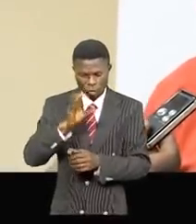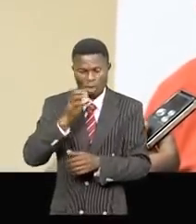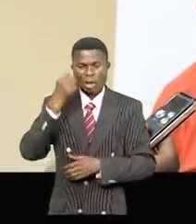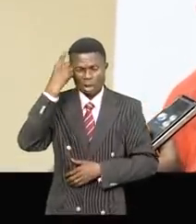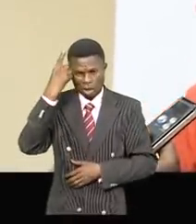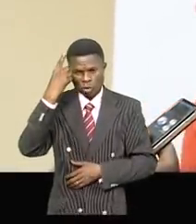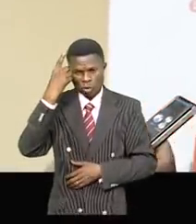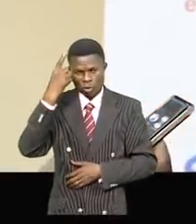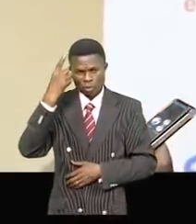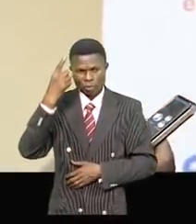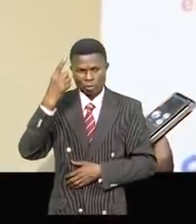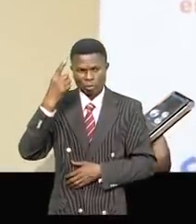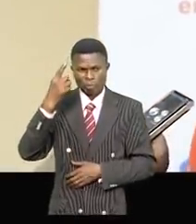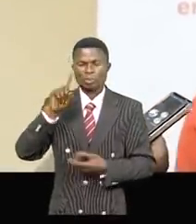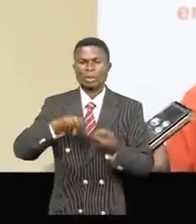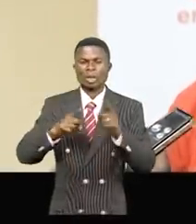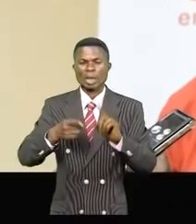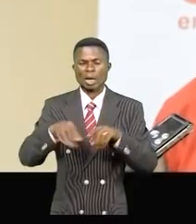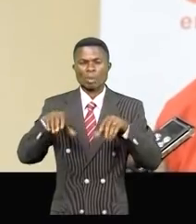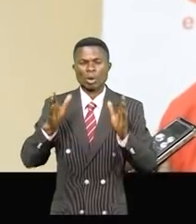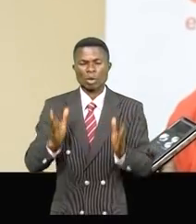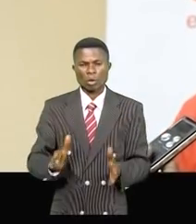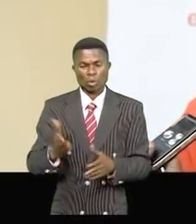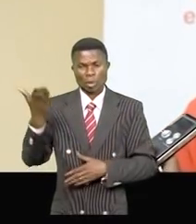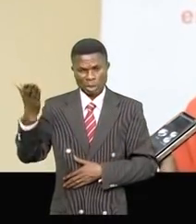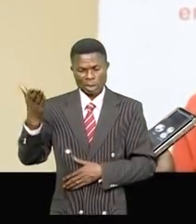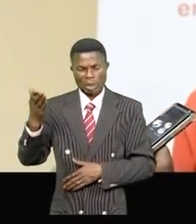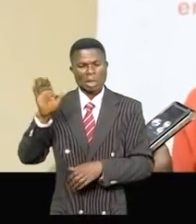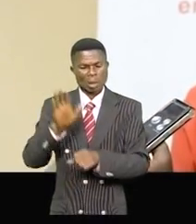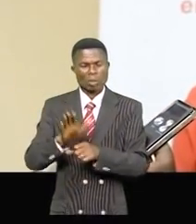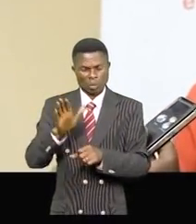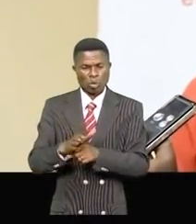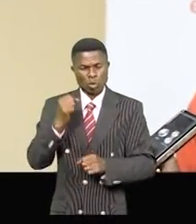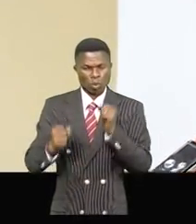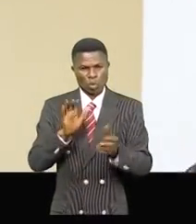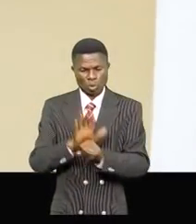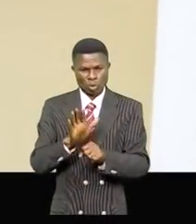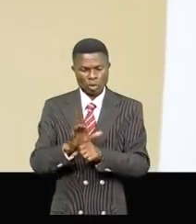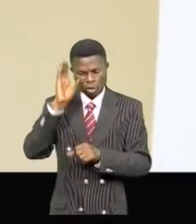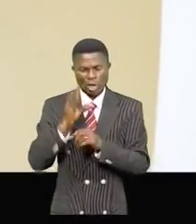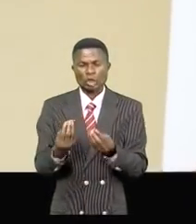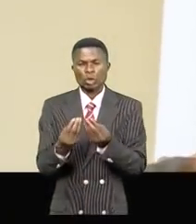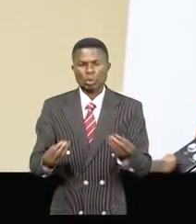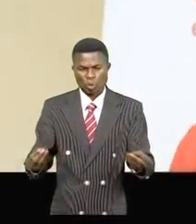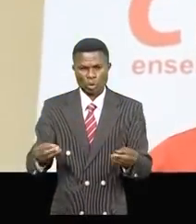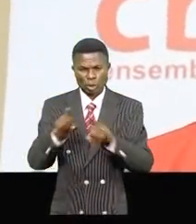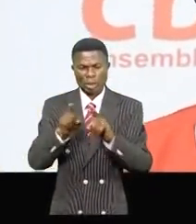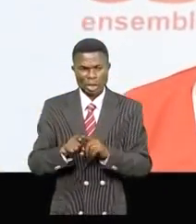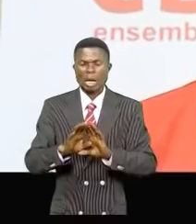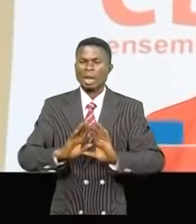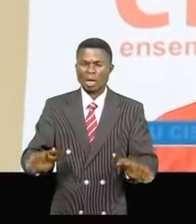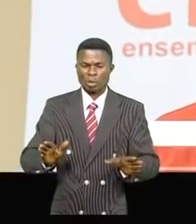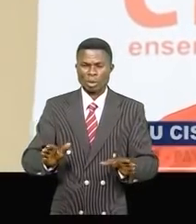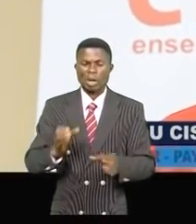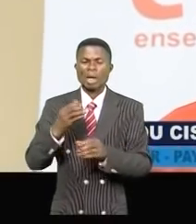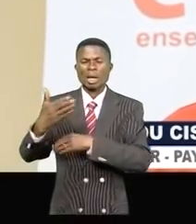nos collègues partenaires mis en œuvre sur le terrain sont suffisamment motivés, parviennent à trouver des réponses et parviennent également à être